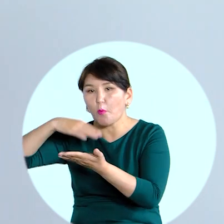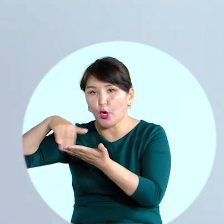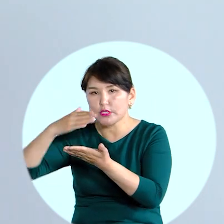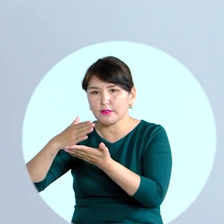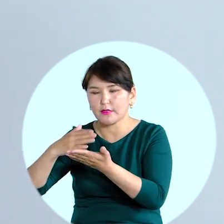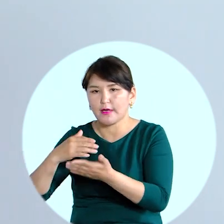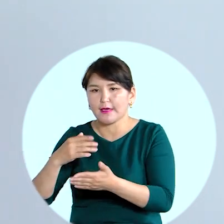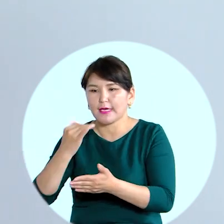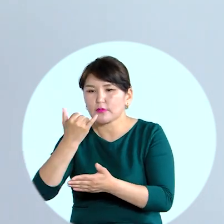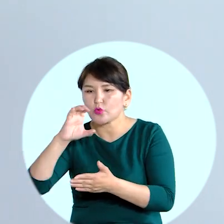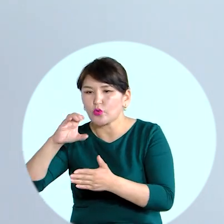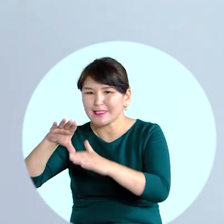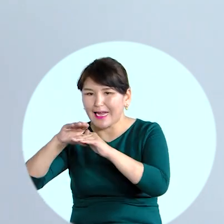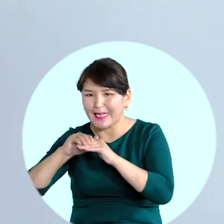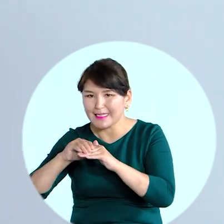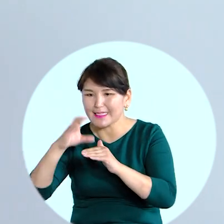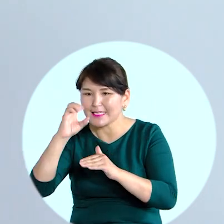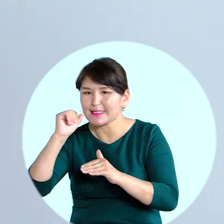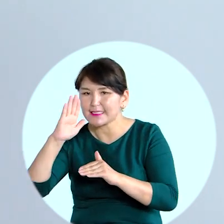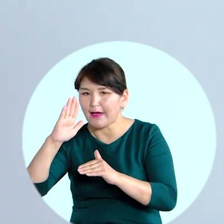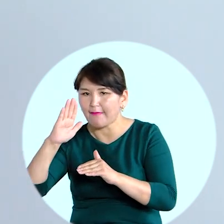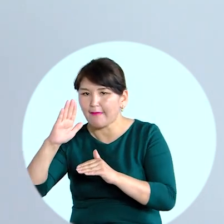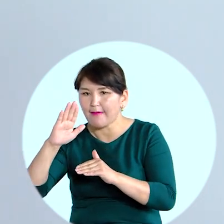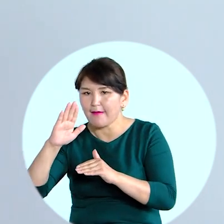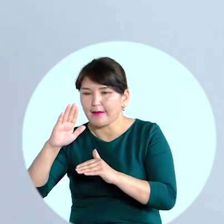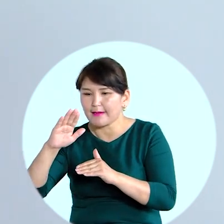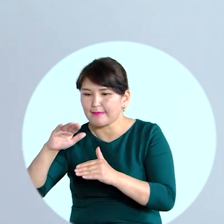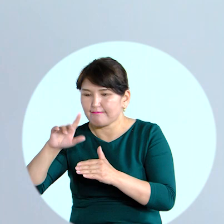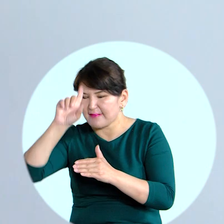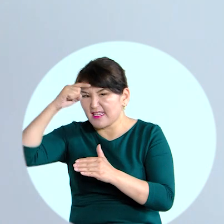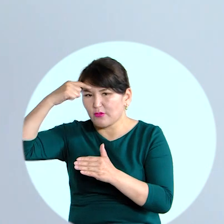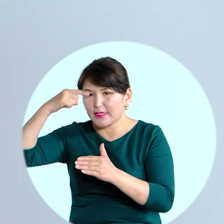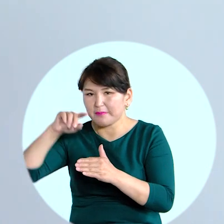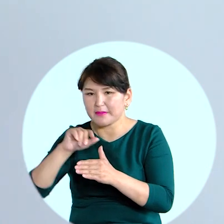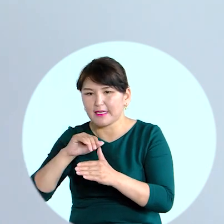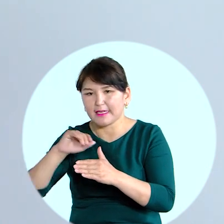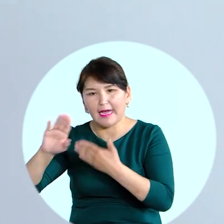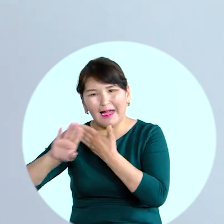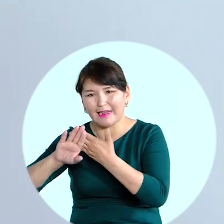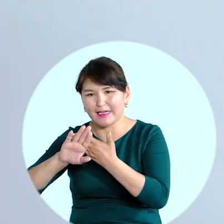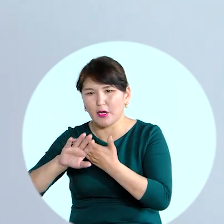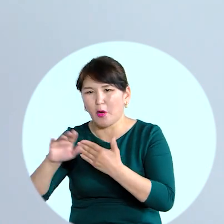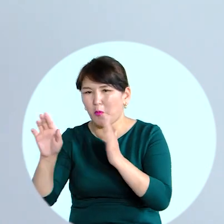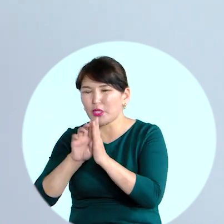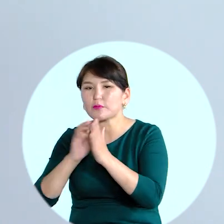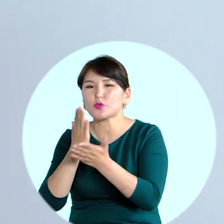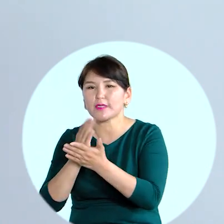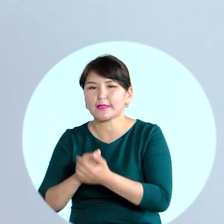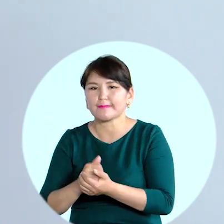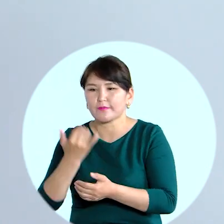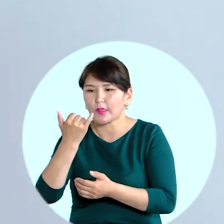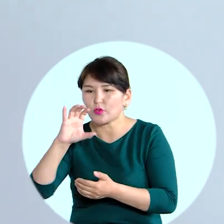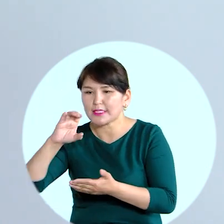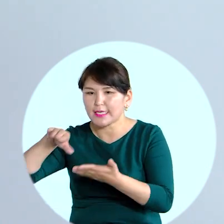60-аас дээш хувь нь гэртээ бохирддаг гэж гарч ирсэн. За энэ бохирдох шалтгаан юу гэхээр ус хадгалах савны эрүүл ахуйн шаардлага